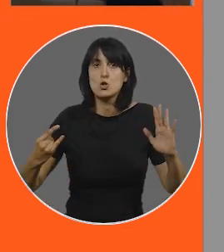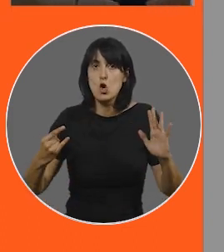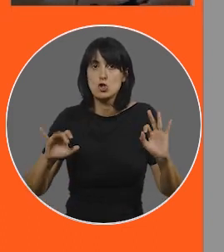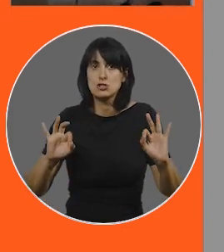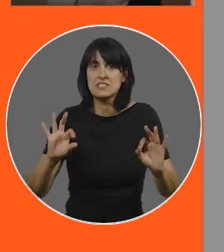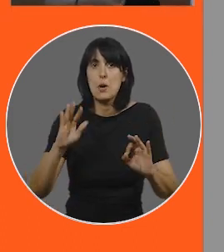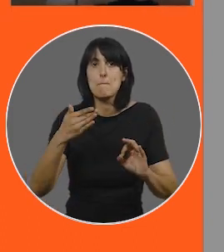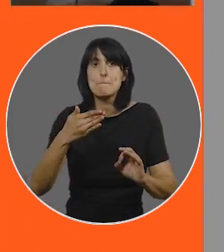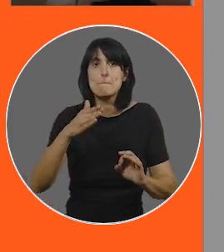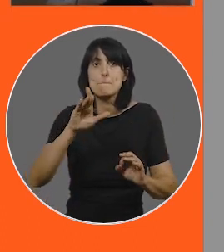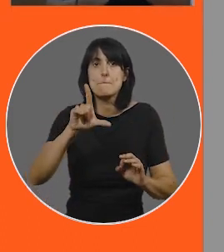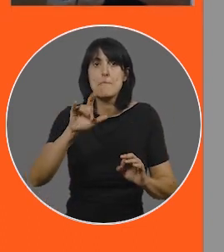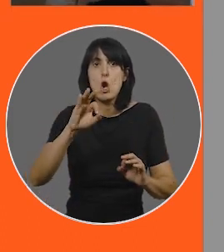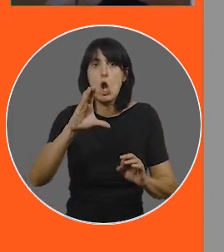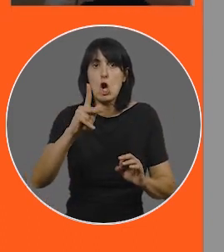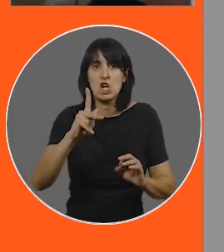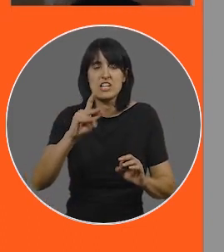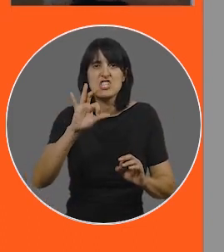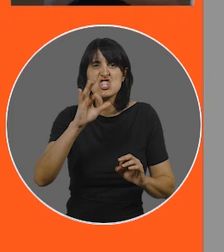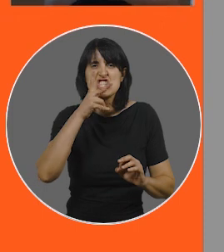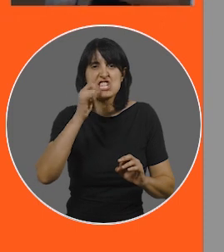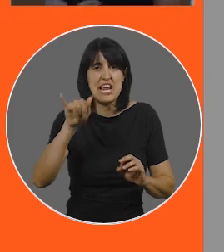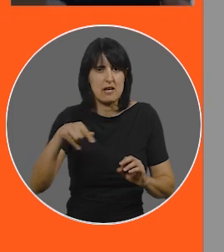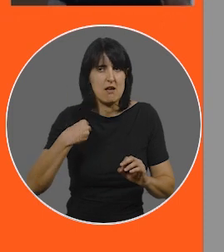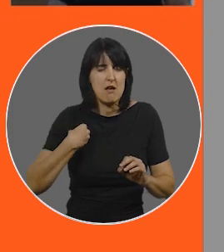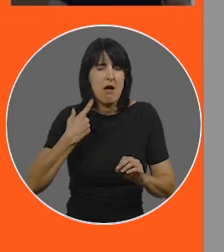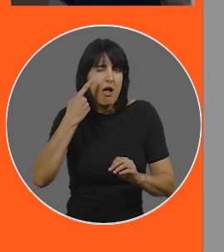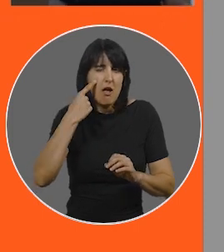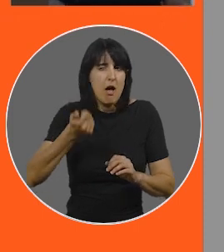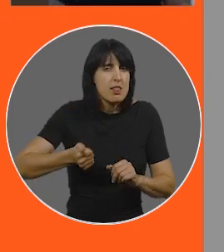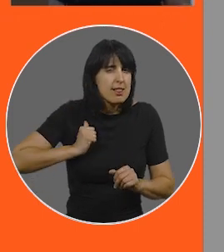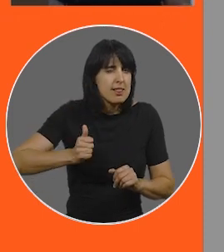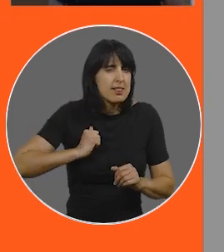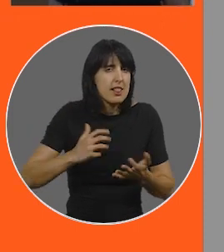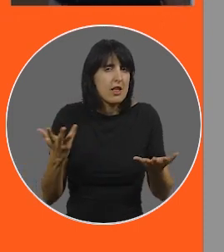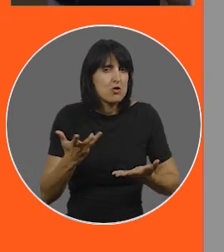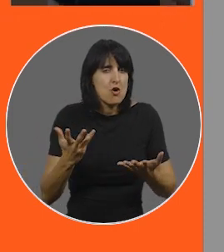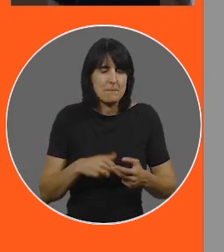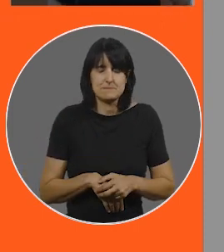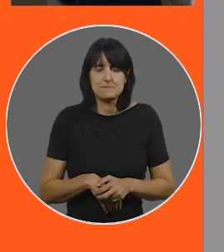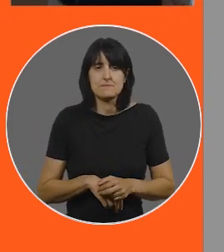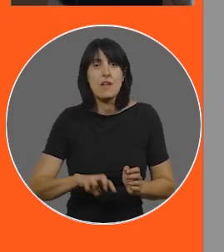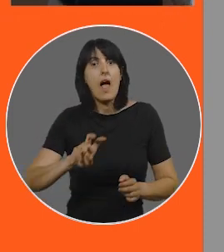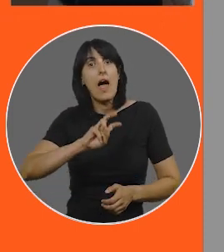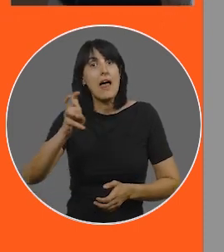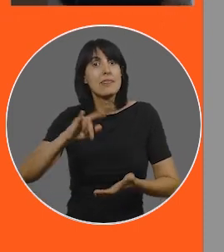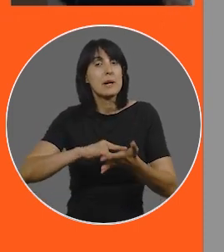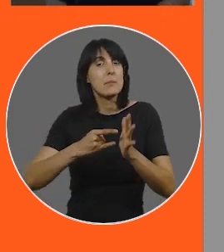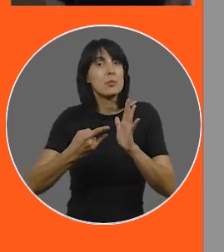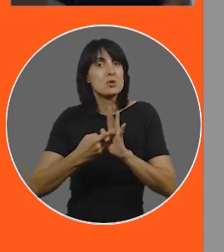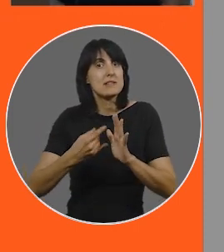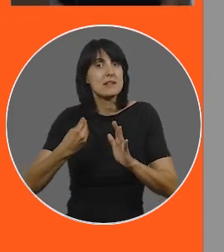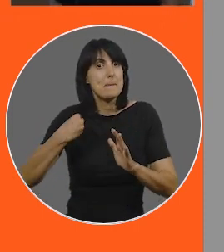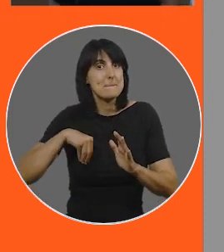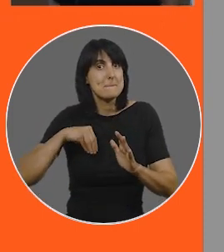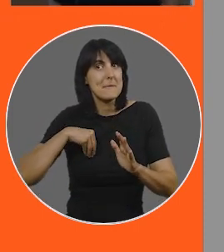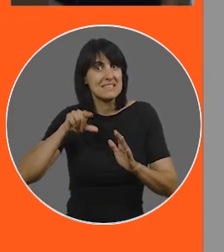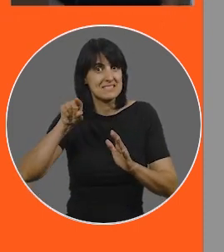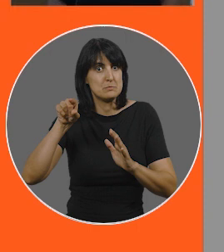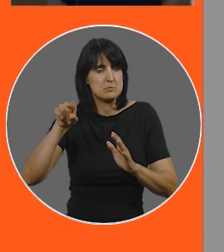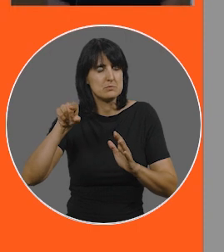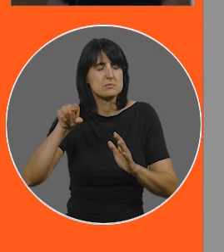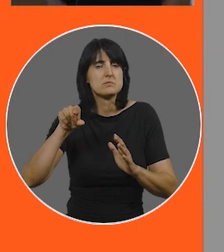mi ja m'espanta, però com podem treure suc de tot això? I un altre projecte en el qual estem ara és el Green